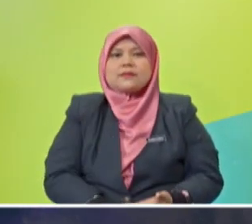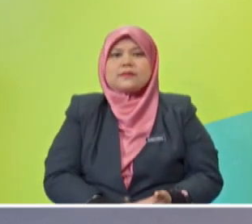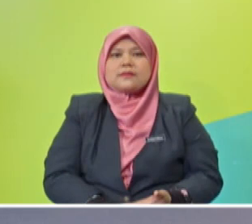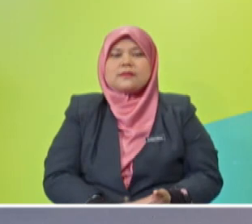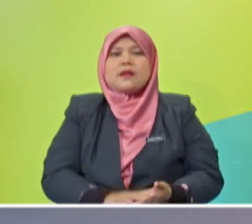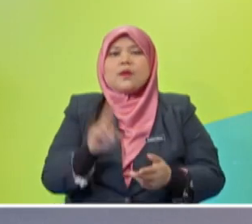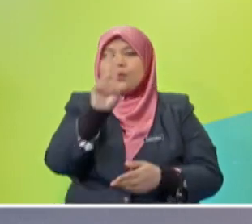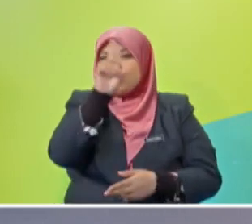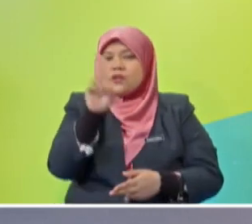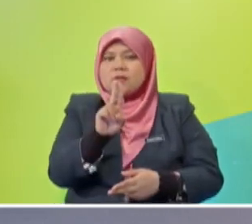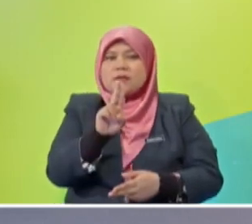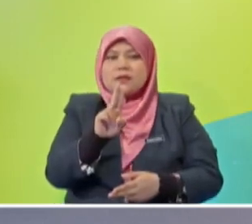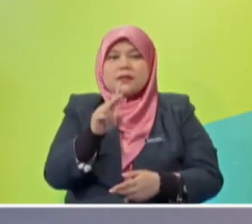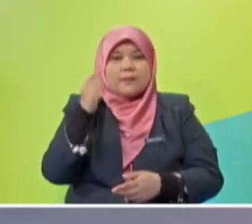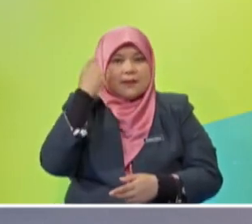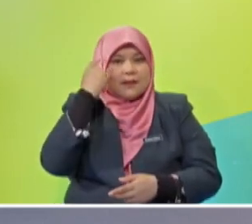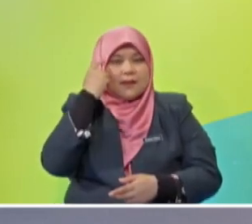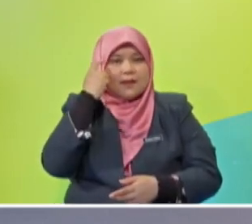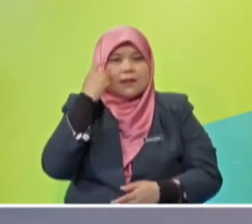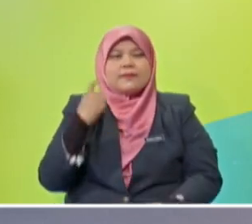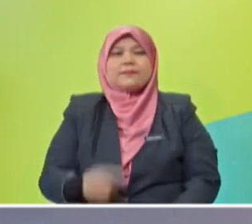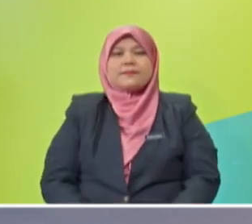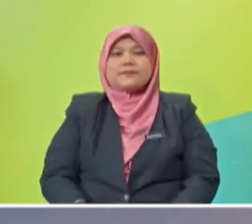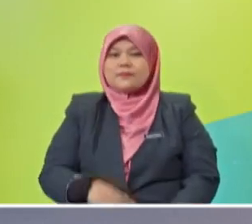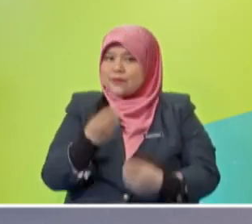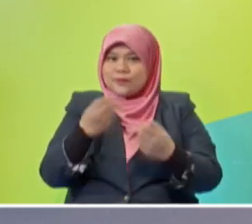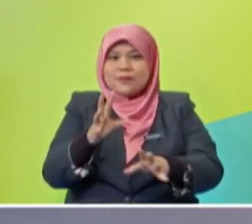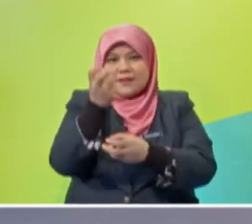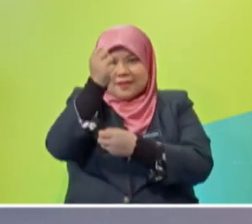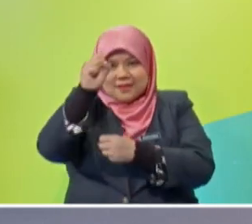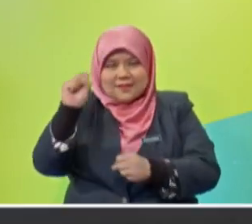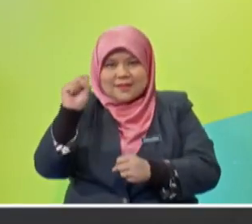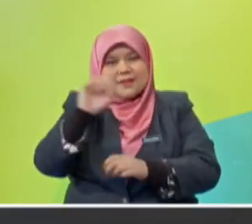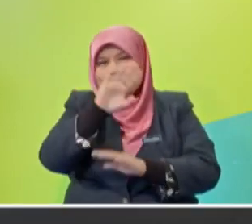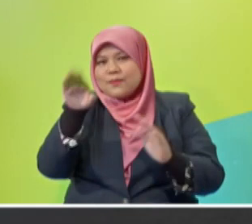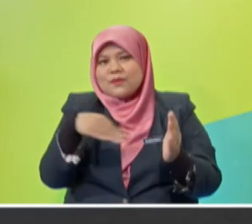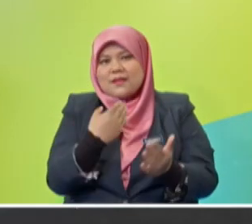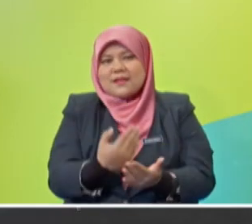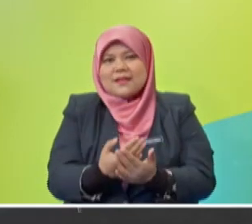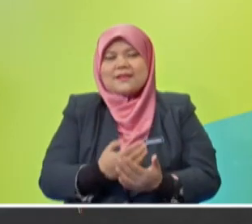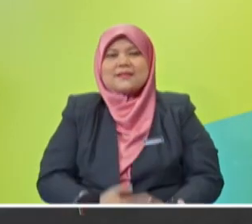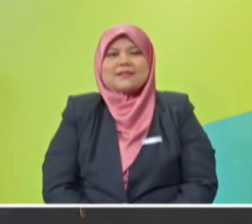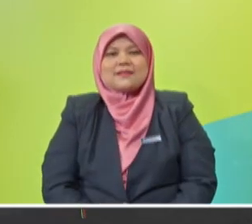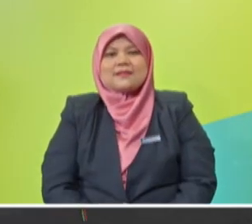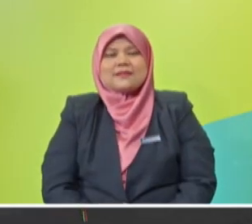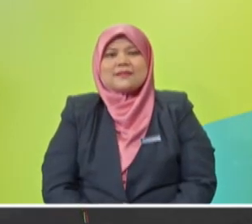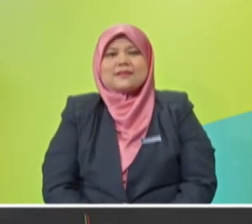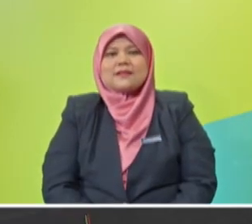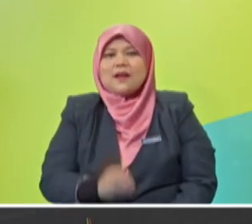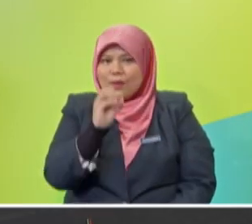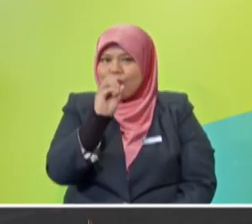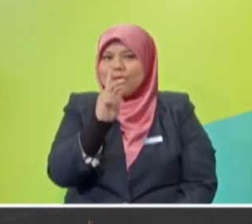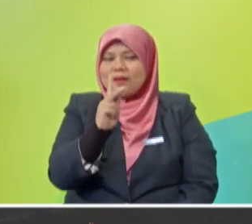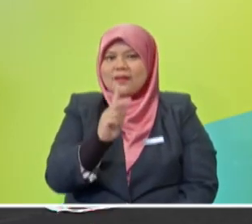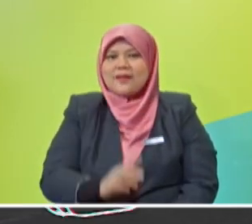untuk hari ini. Uji minda yang kedua. Okey, dah bersedia Irfan? Dah bersedia. Okey, dah bersedia dah anak-anak murid cikgu dekat rumah. Okey, dekat